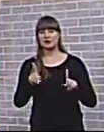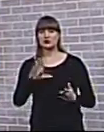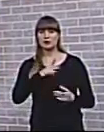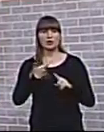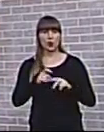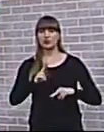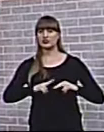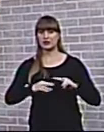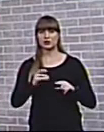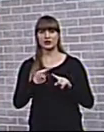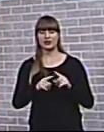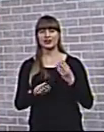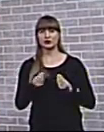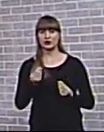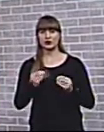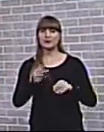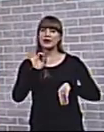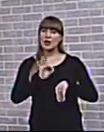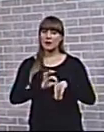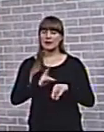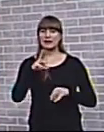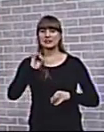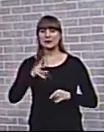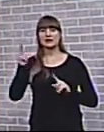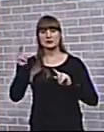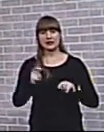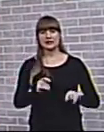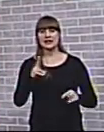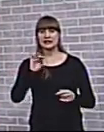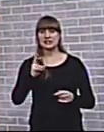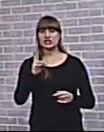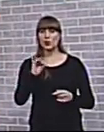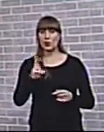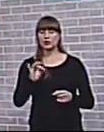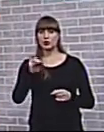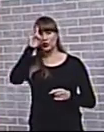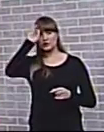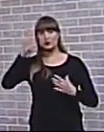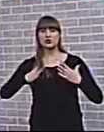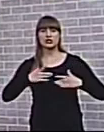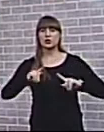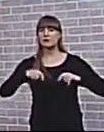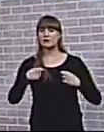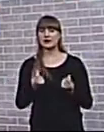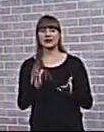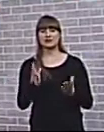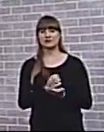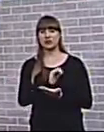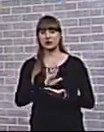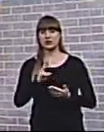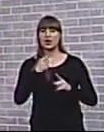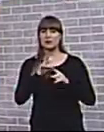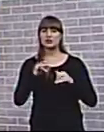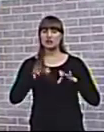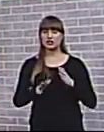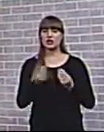очень настроены на эту игру. Поболеть за «Пантер» прилетели донские «Кондоры», но чемпионский дух передать не удалось. Плюс на решающий